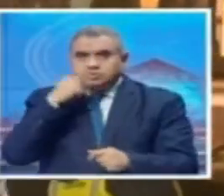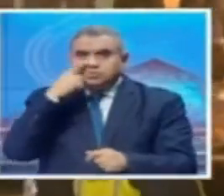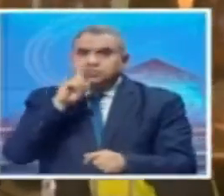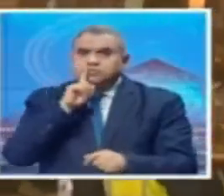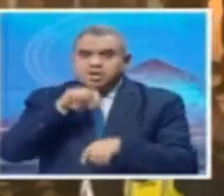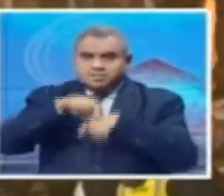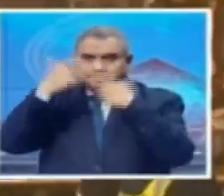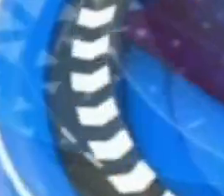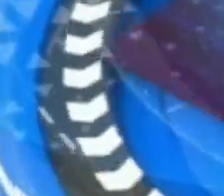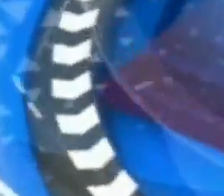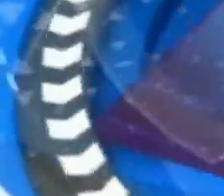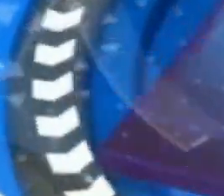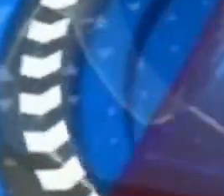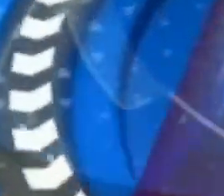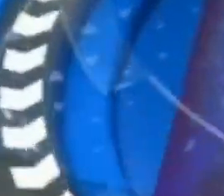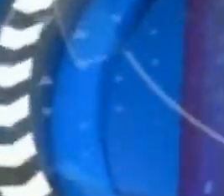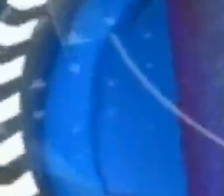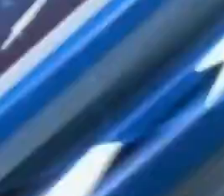الصينية.